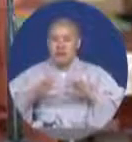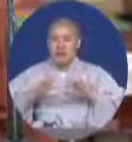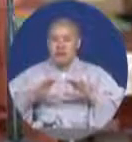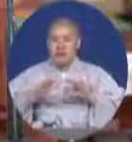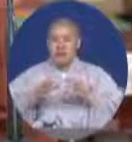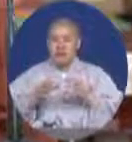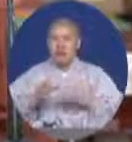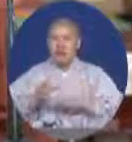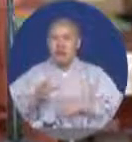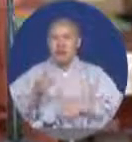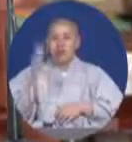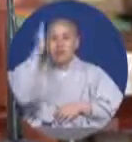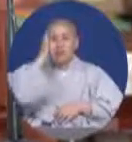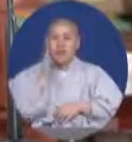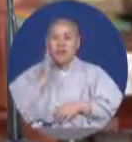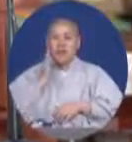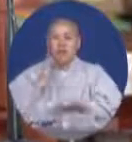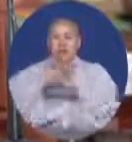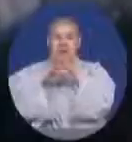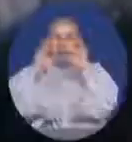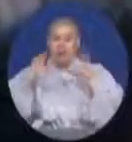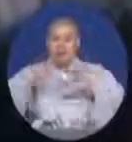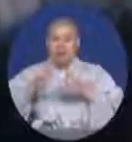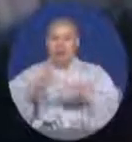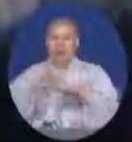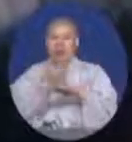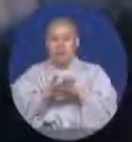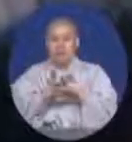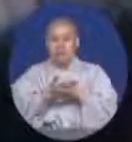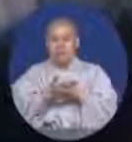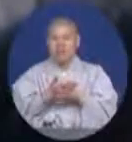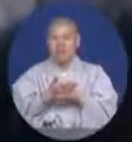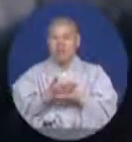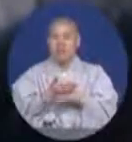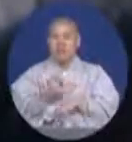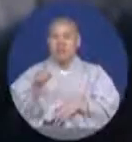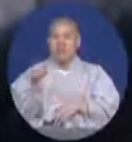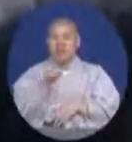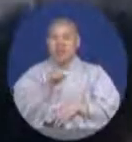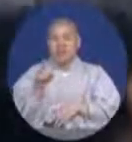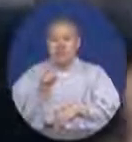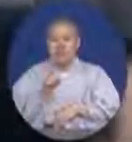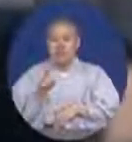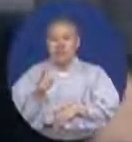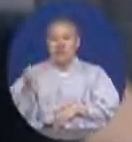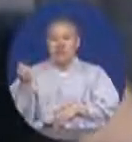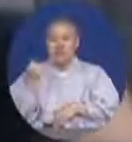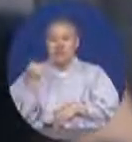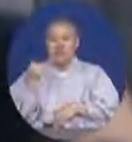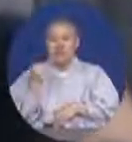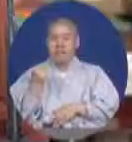천상 세상에 나서 살 수가 없습니다. 그러면 무슨 힘이냐?